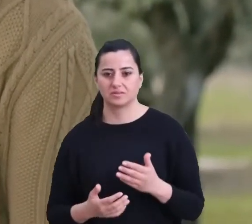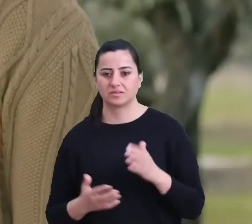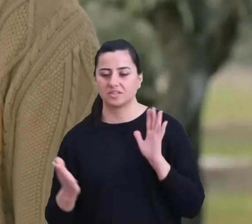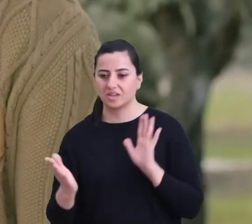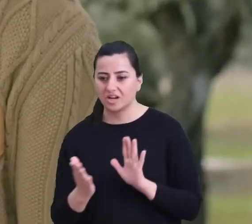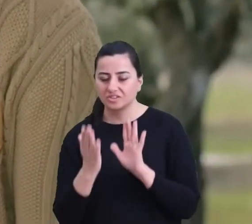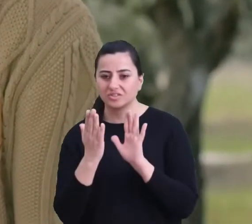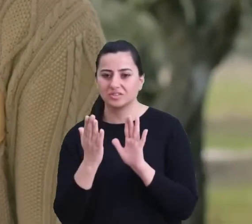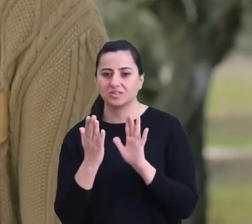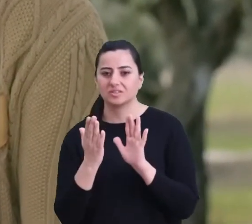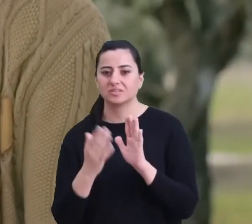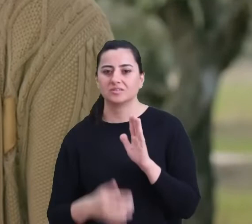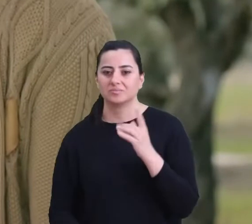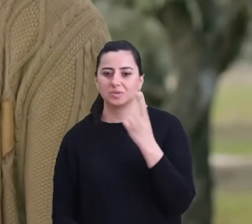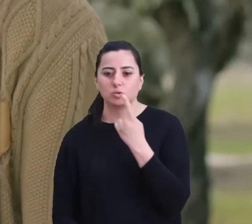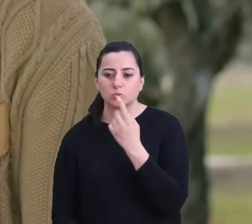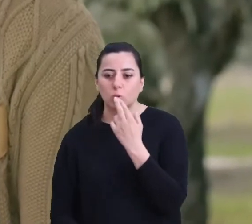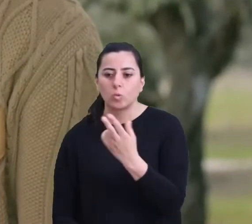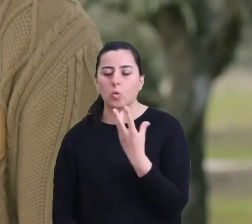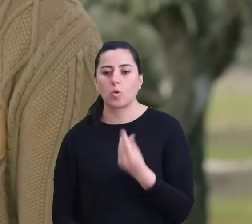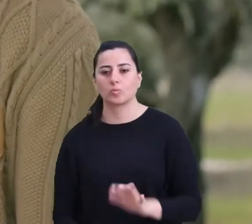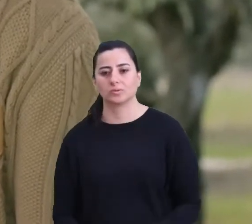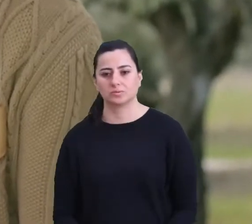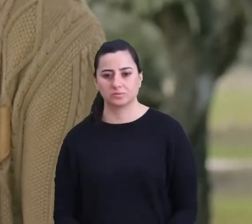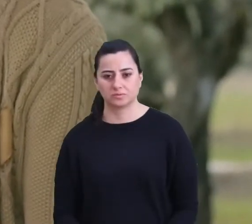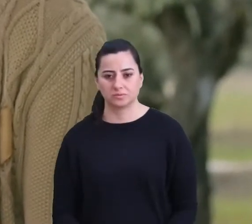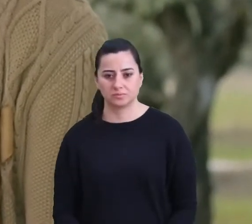Karşına çıkıp bir konuşamadım ya.